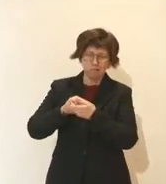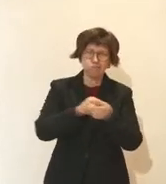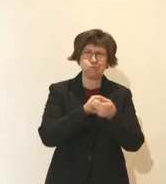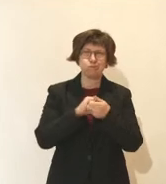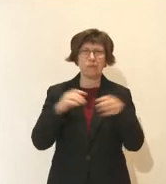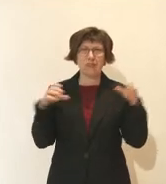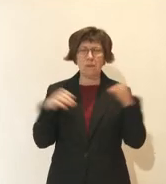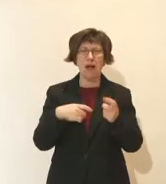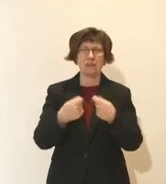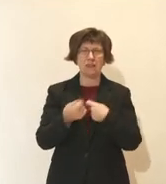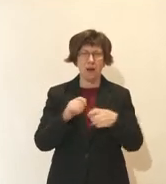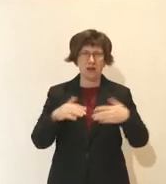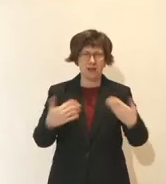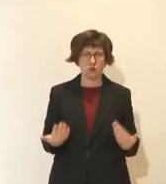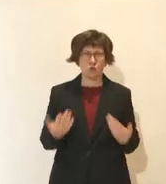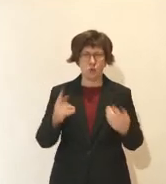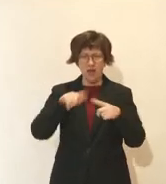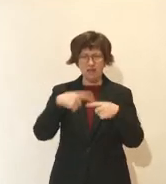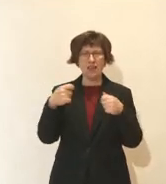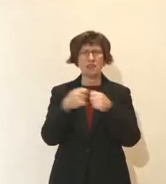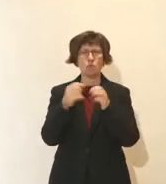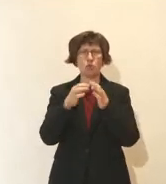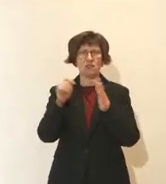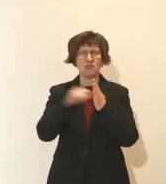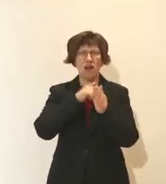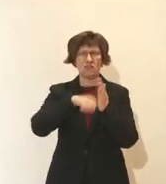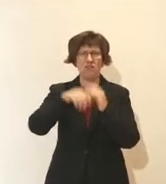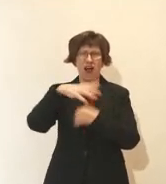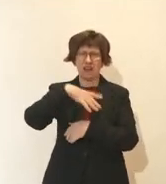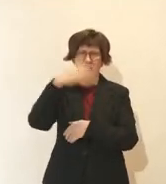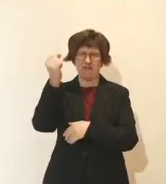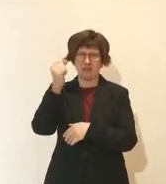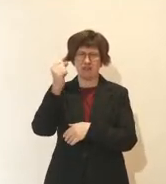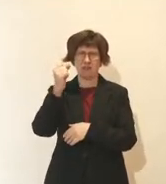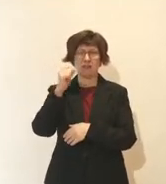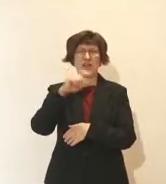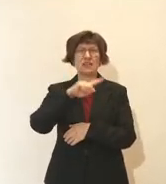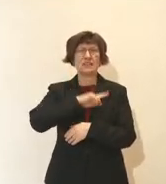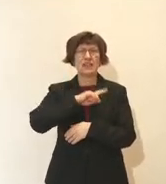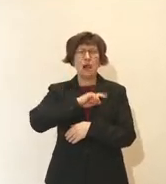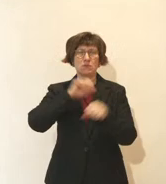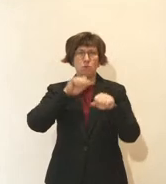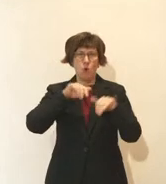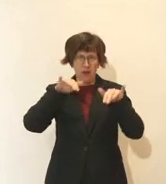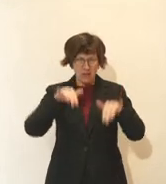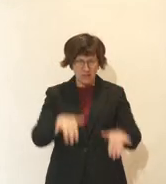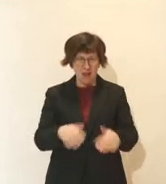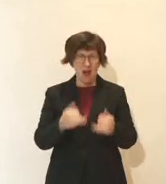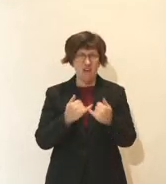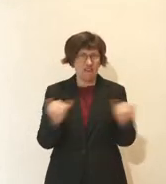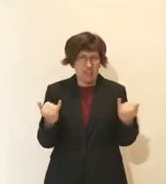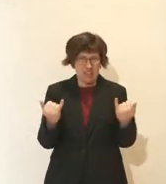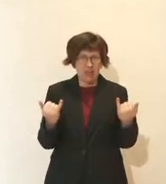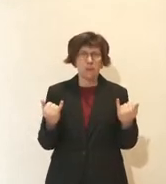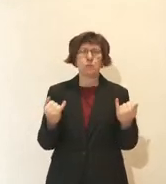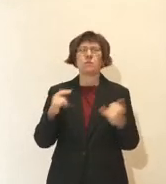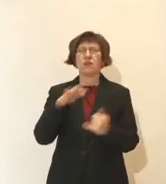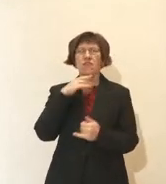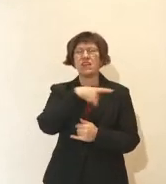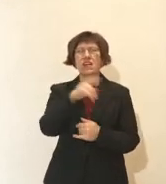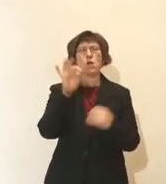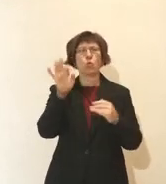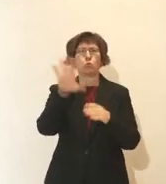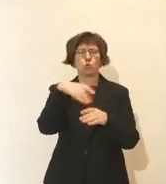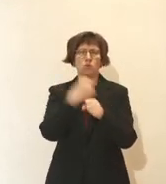gemeinsam handelt und die nächste bundestagswahl gewinnen will dass mir das jetzt möglich ist das hat etwas damit zu tun dass viele gut